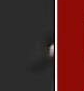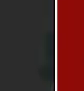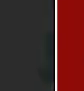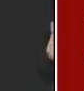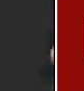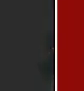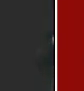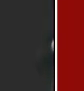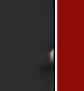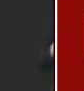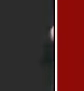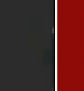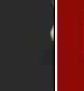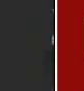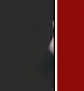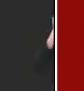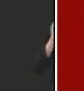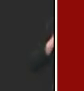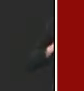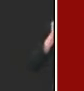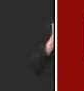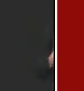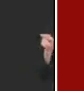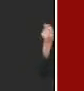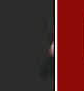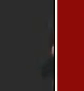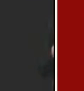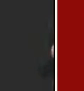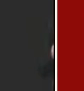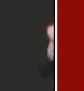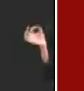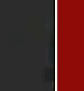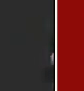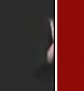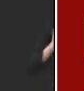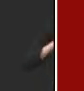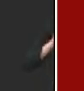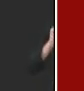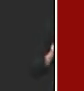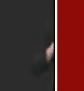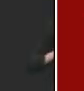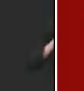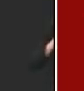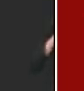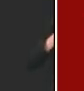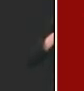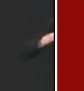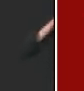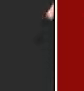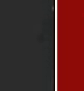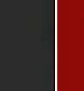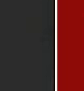de aynı sinsilikle mecrasından saptırmaya çalışıyor Biz ülkemizi